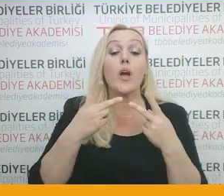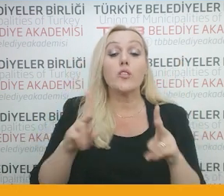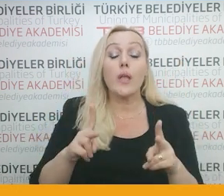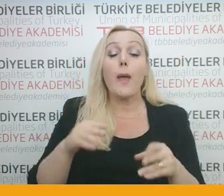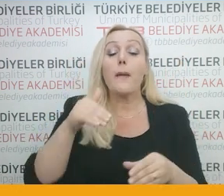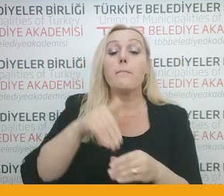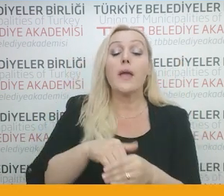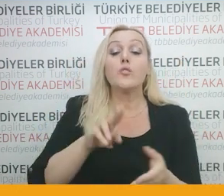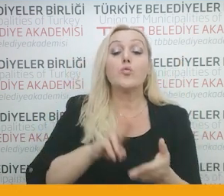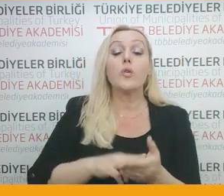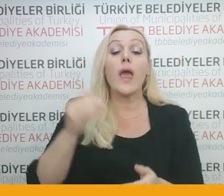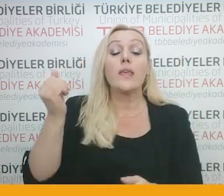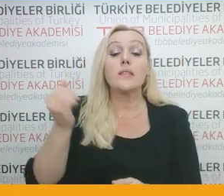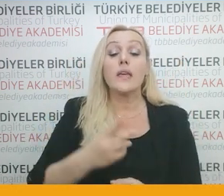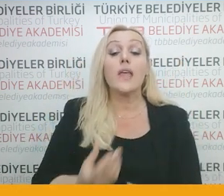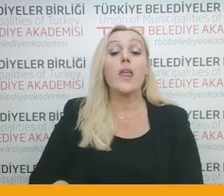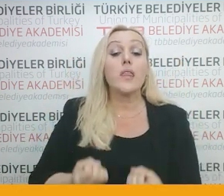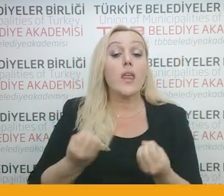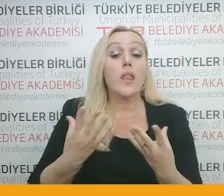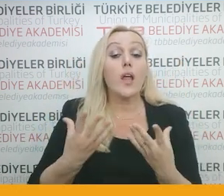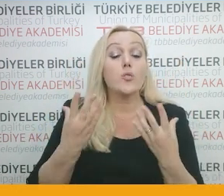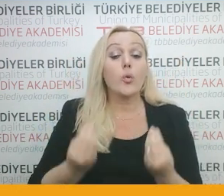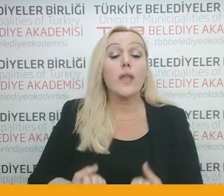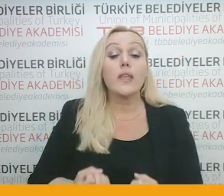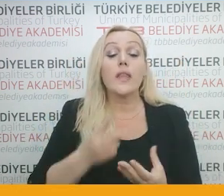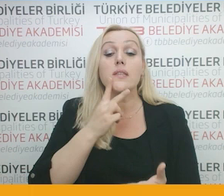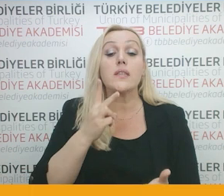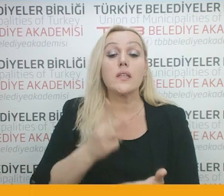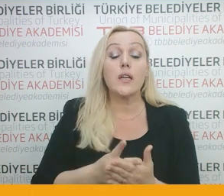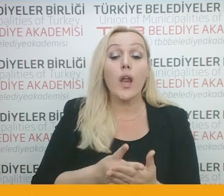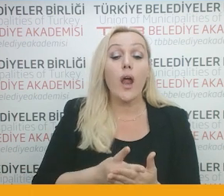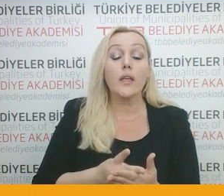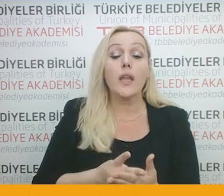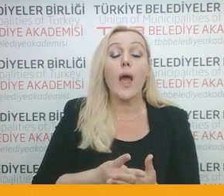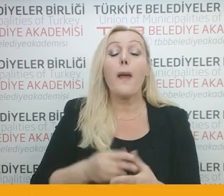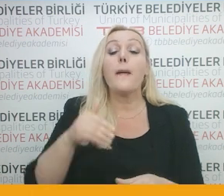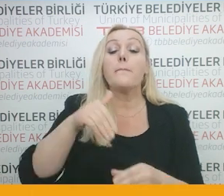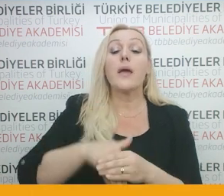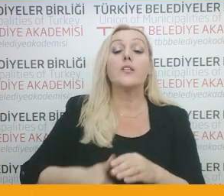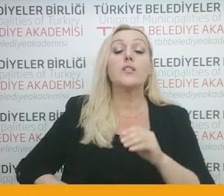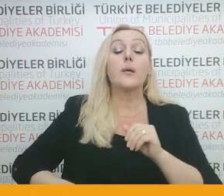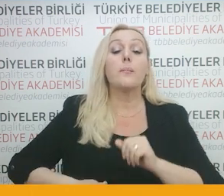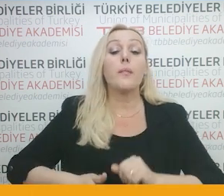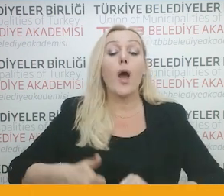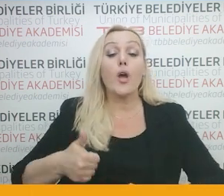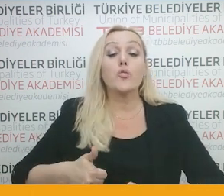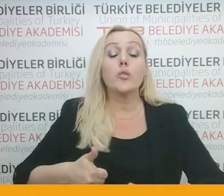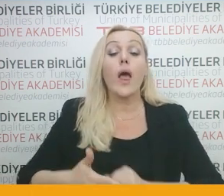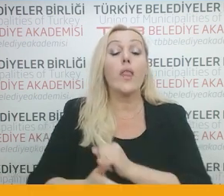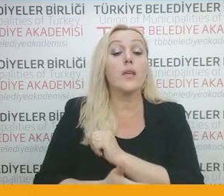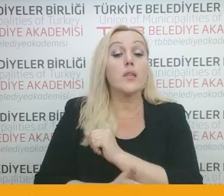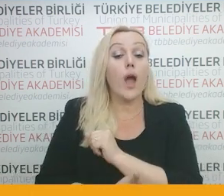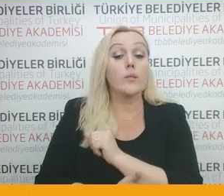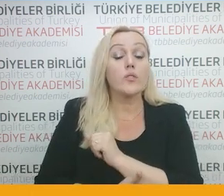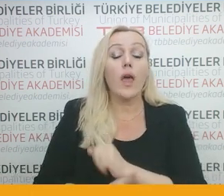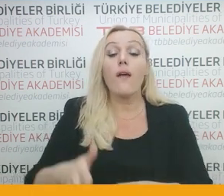4'te 3 çoğunluğuyla yeterli görülmezse yetersizlik kararıyla görüşmeleri kapsamında tutarak meclis başkan vekili tarafından mahalli mülki idare